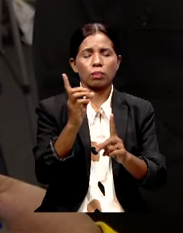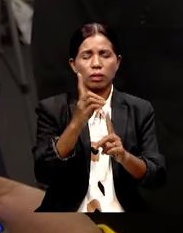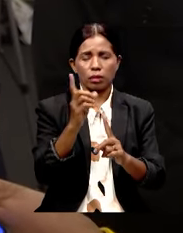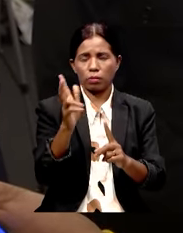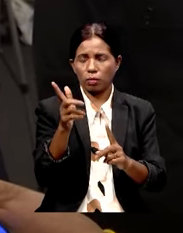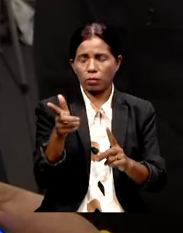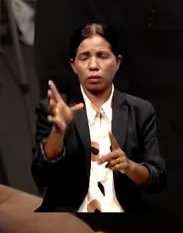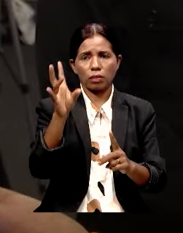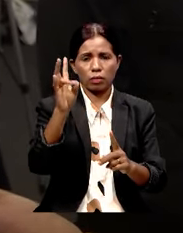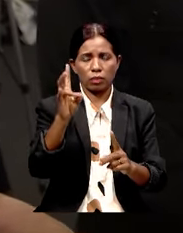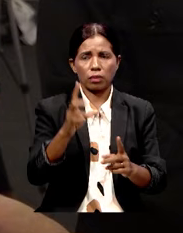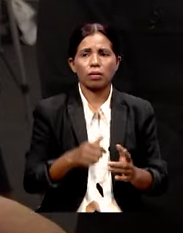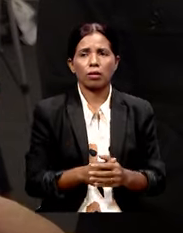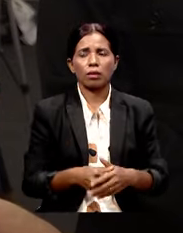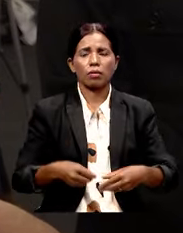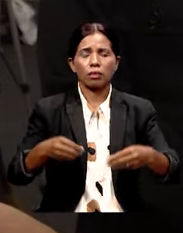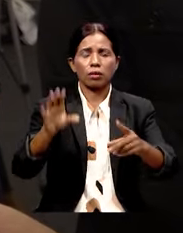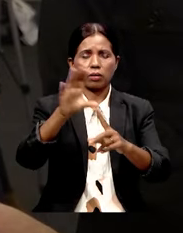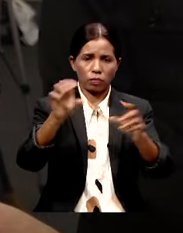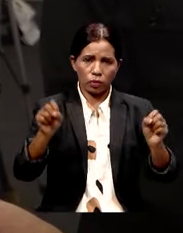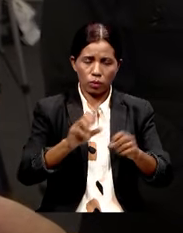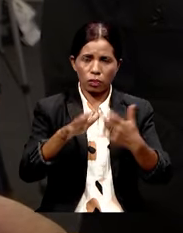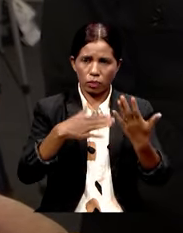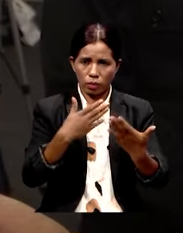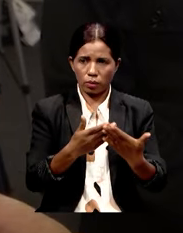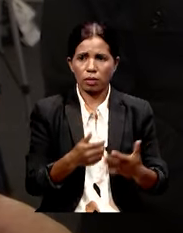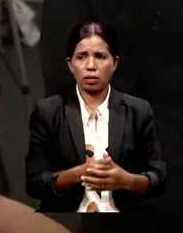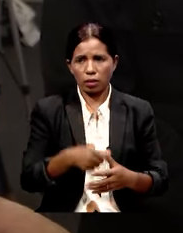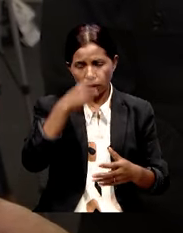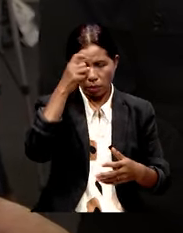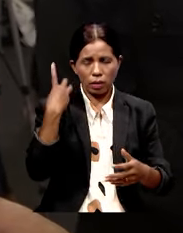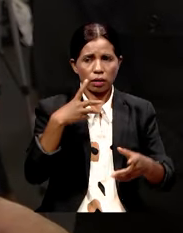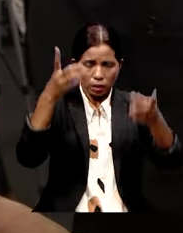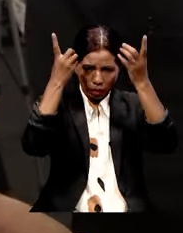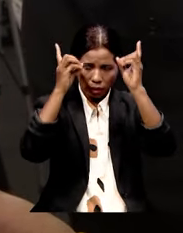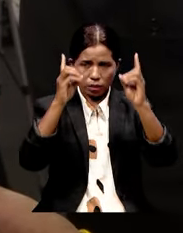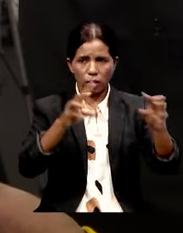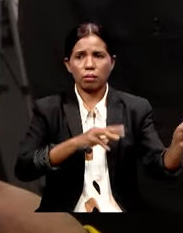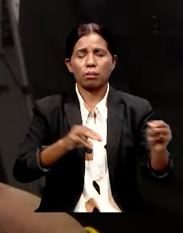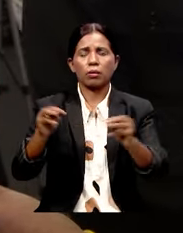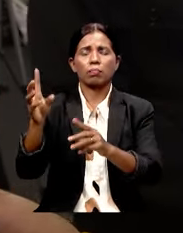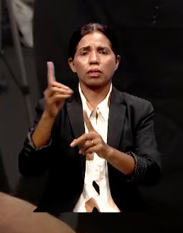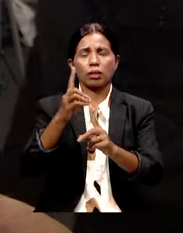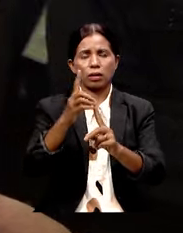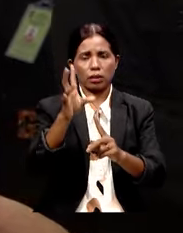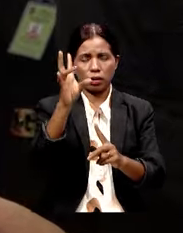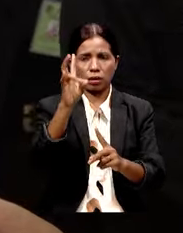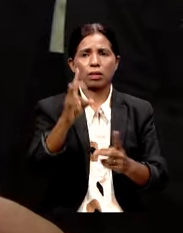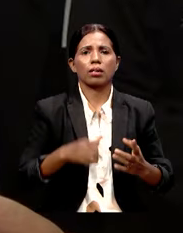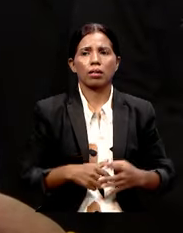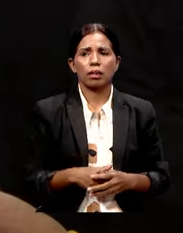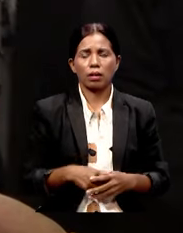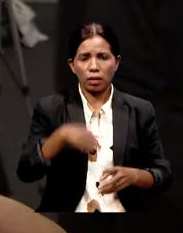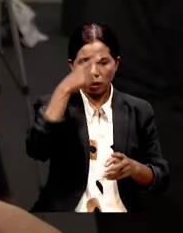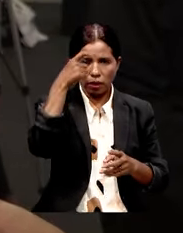28 ni toman de pas sesuk sira toman ni mak ite di siri kata muda ba di sete amri siri muda ba di sete